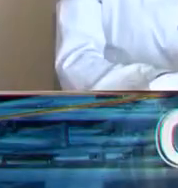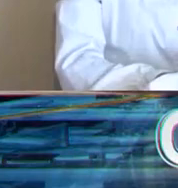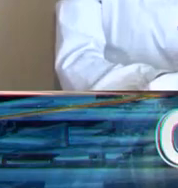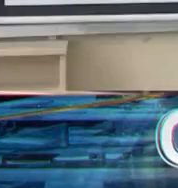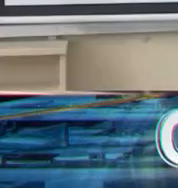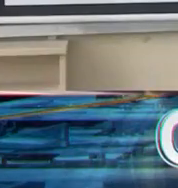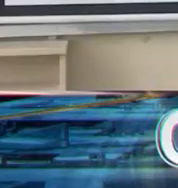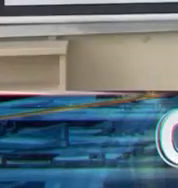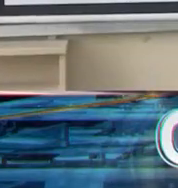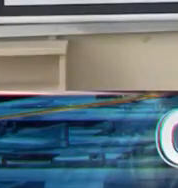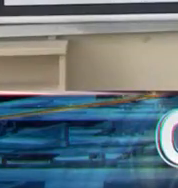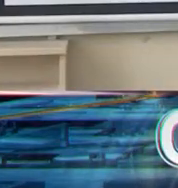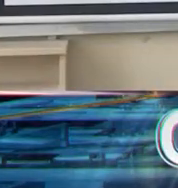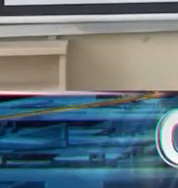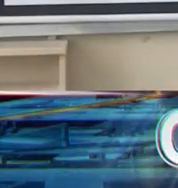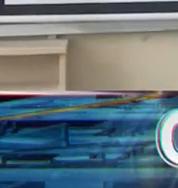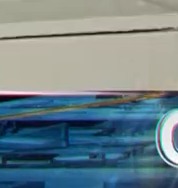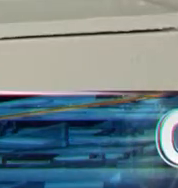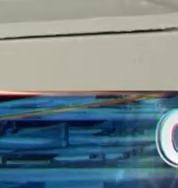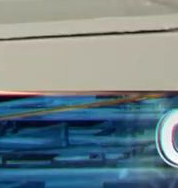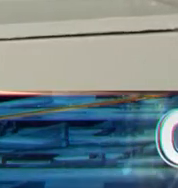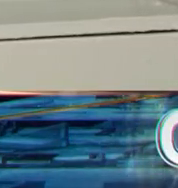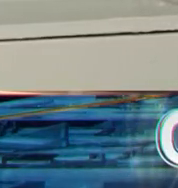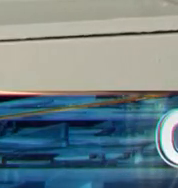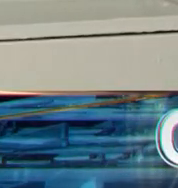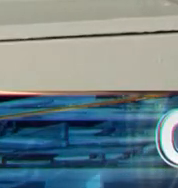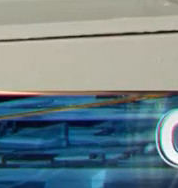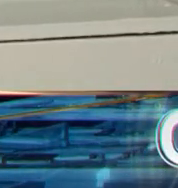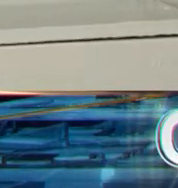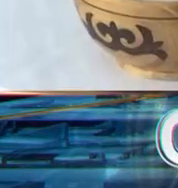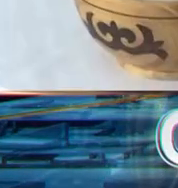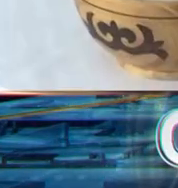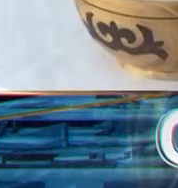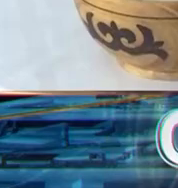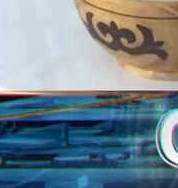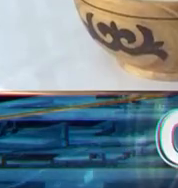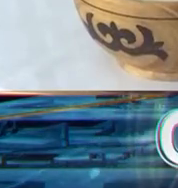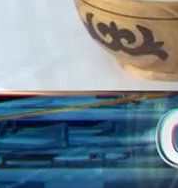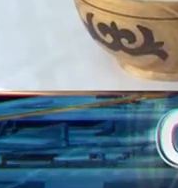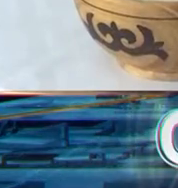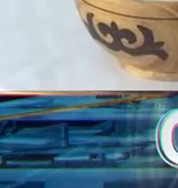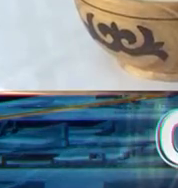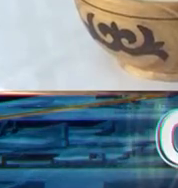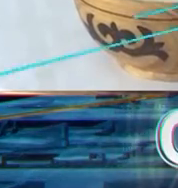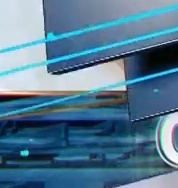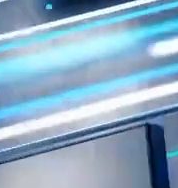В науку с малых лет. Ученики села Мойнак презентовали научные разработки в рамках конкурса «Жас ғылым».